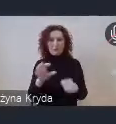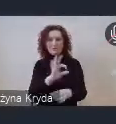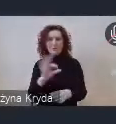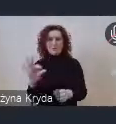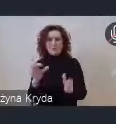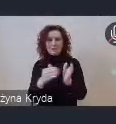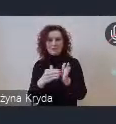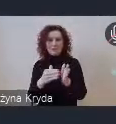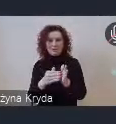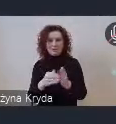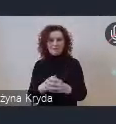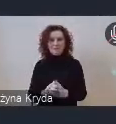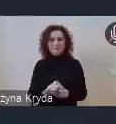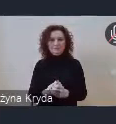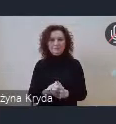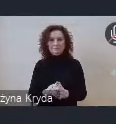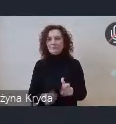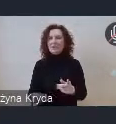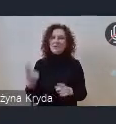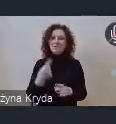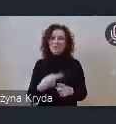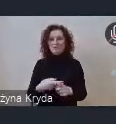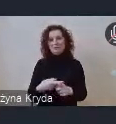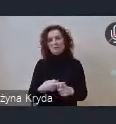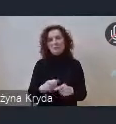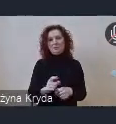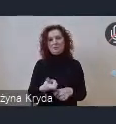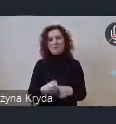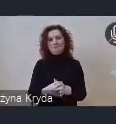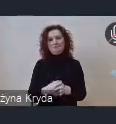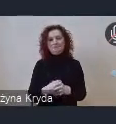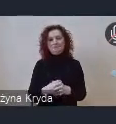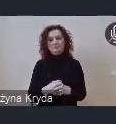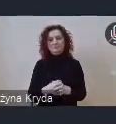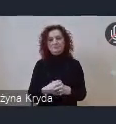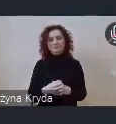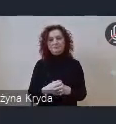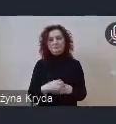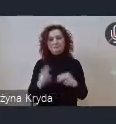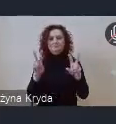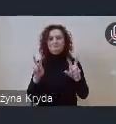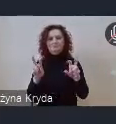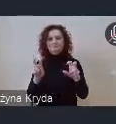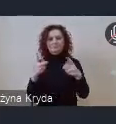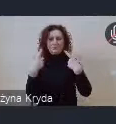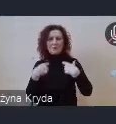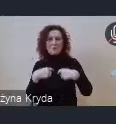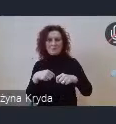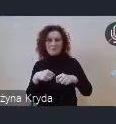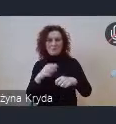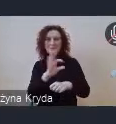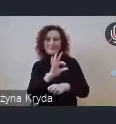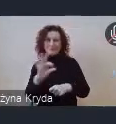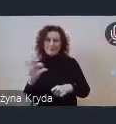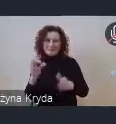jeszcze taki jeden w Trend zrobię tak zwany to określenie osoby ze specjalnymi potrzebami Z jednej strony bardzo